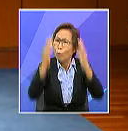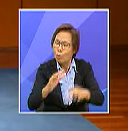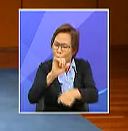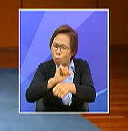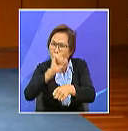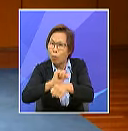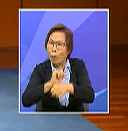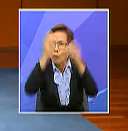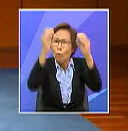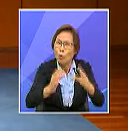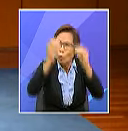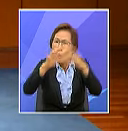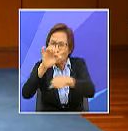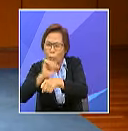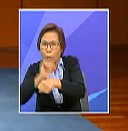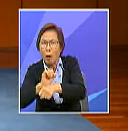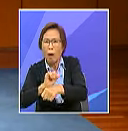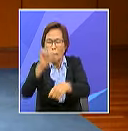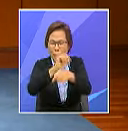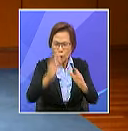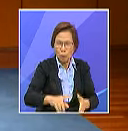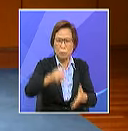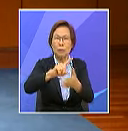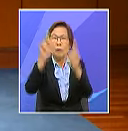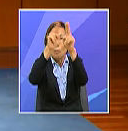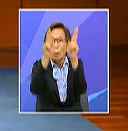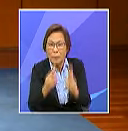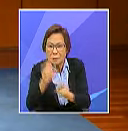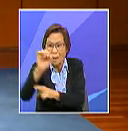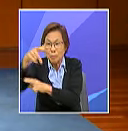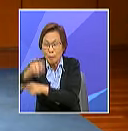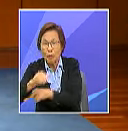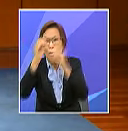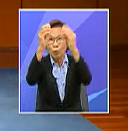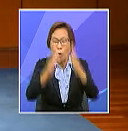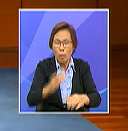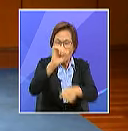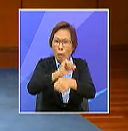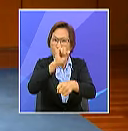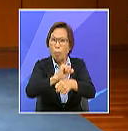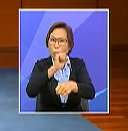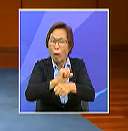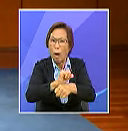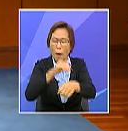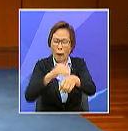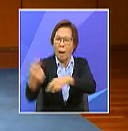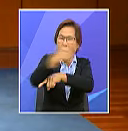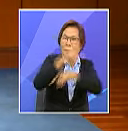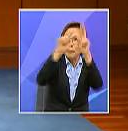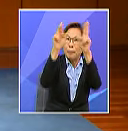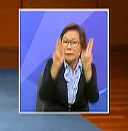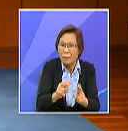bertugas sebagai petugas perasaan guru-guru yang bertugas pada hari